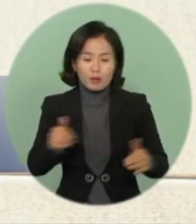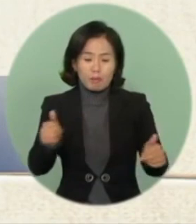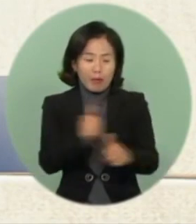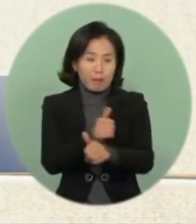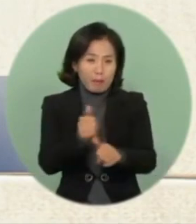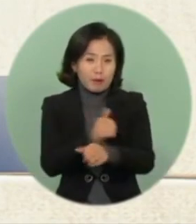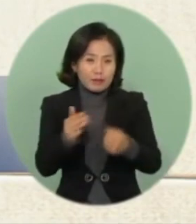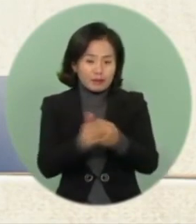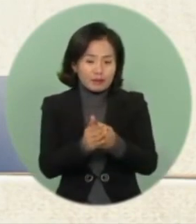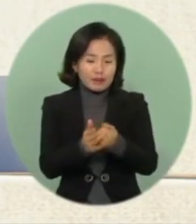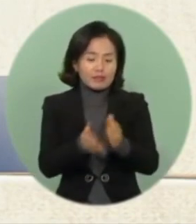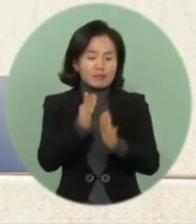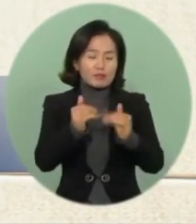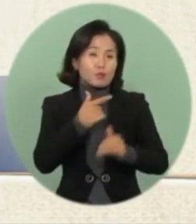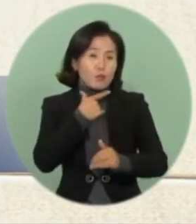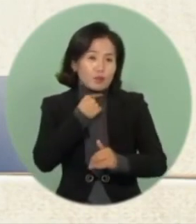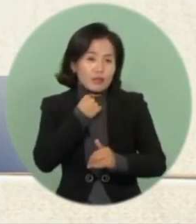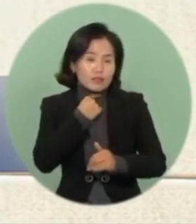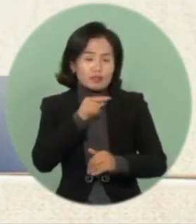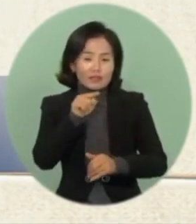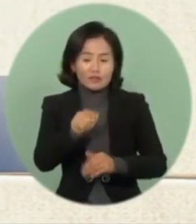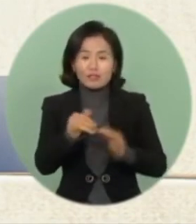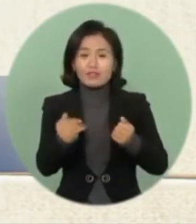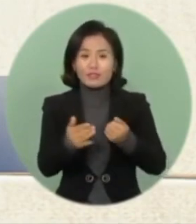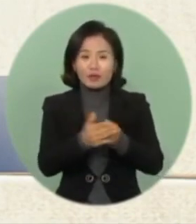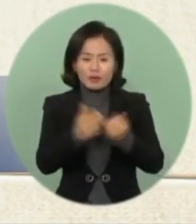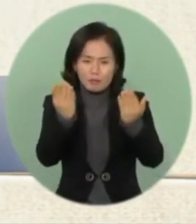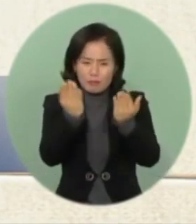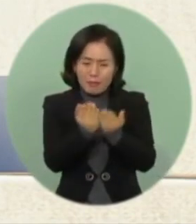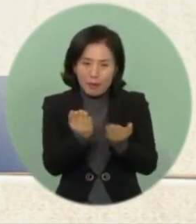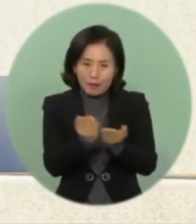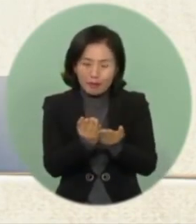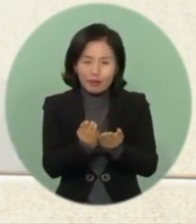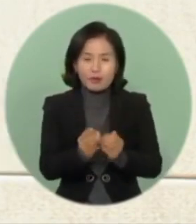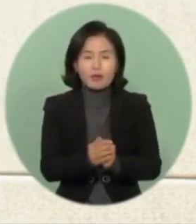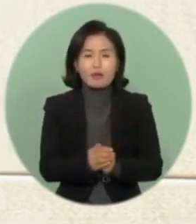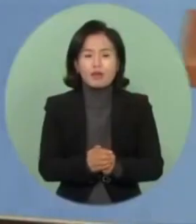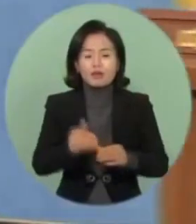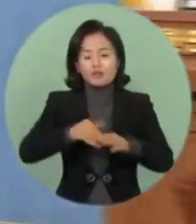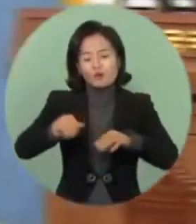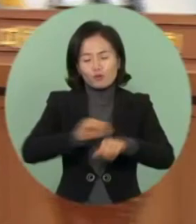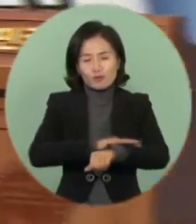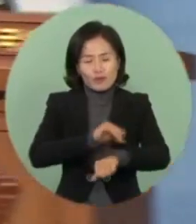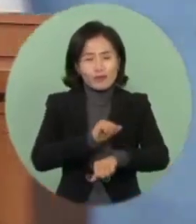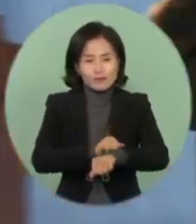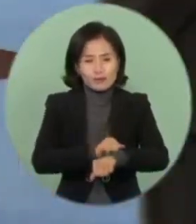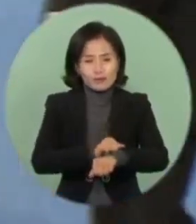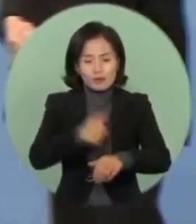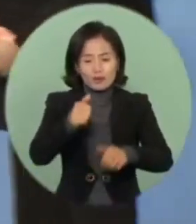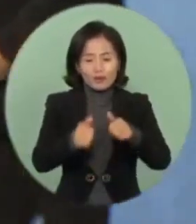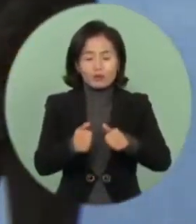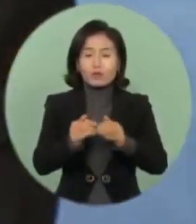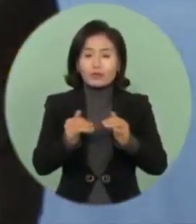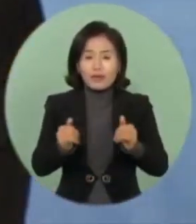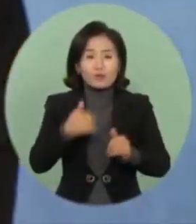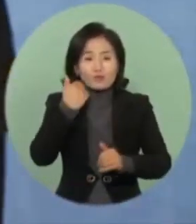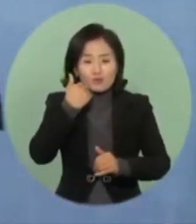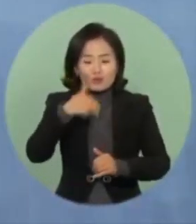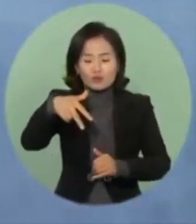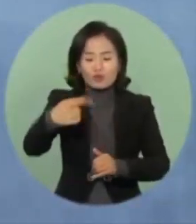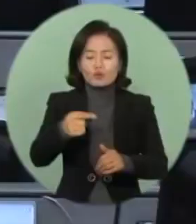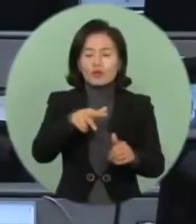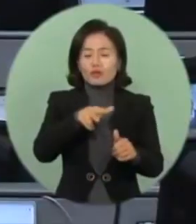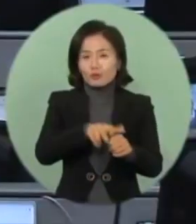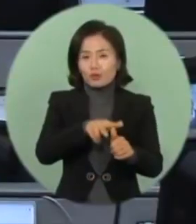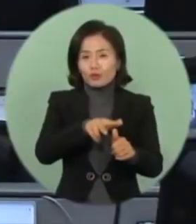있기 때문에 그 부분에 부합하는 후보라는 것을 입증하는 기회로 본선 선거 운동 기관을 경선 상대였던 조섭 위원도